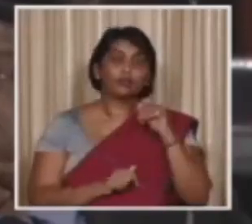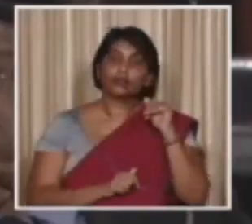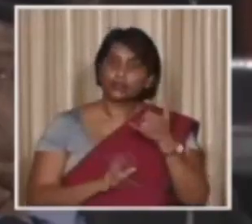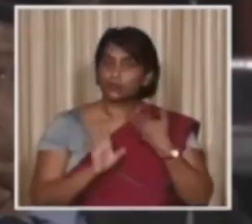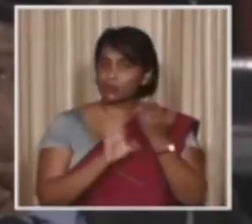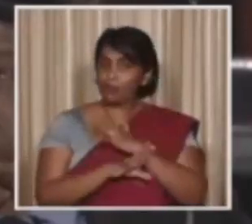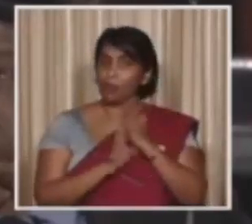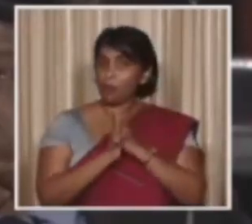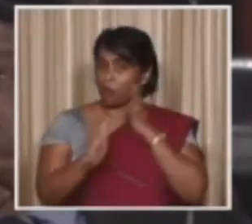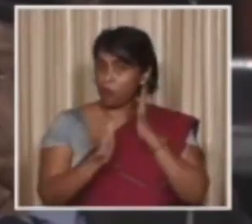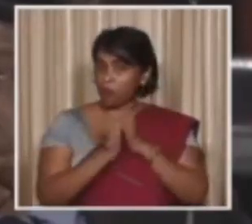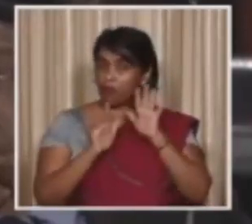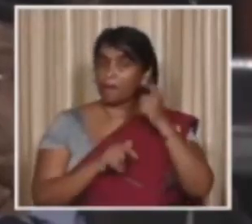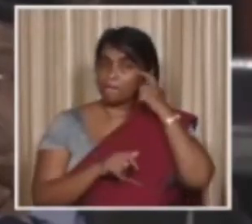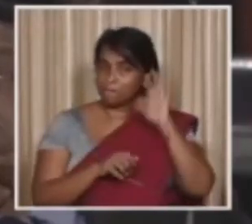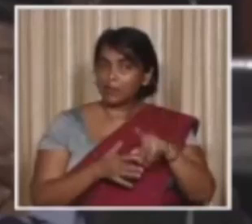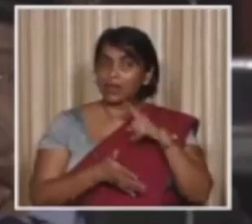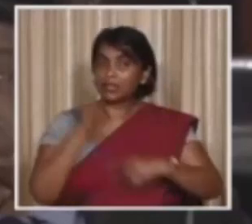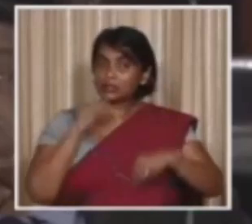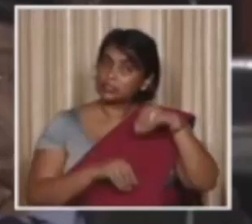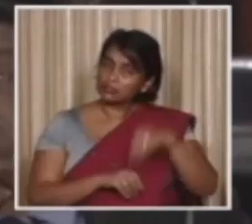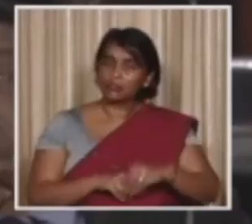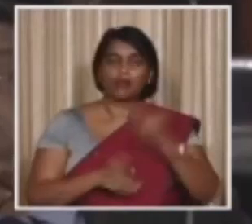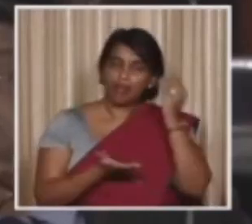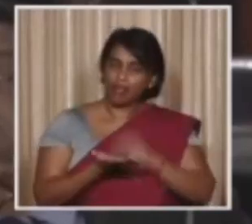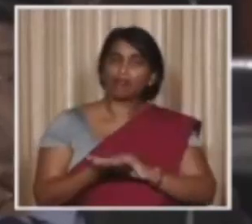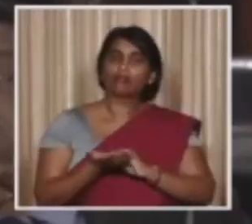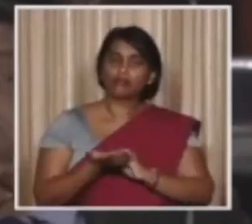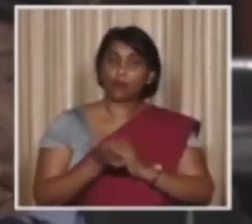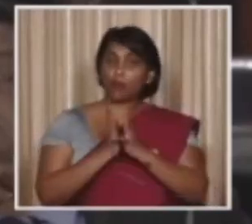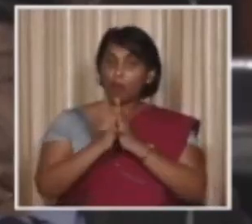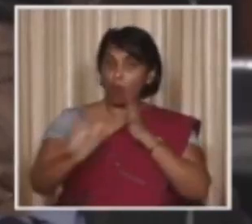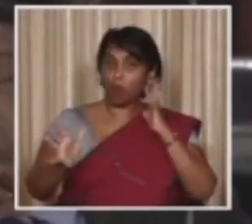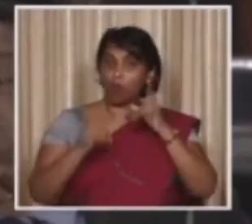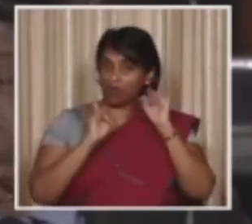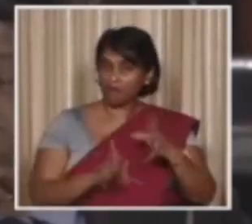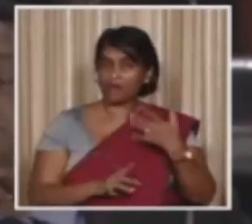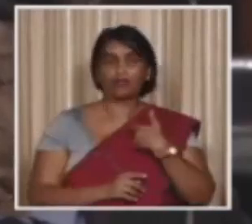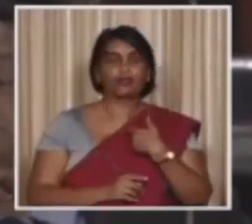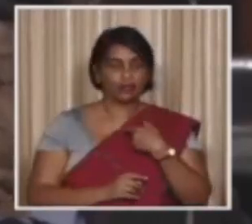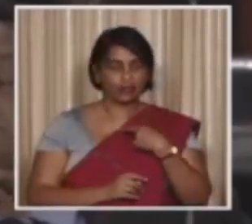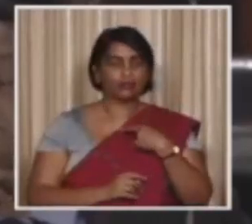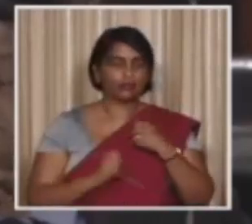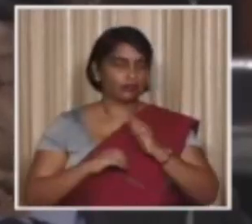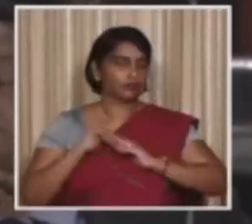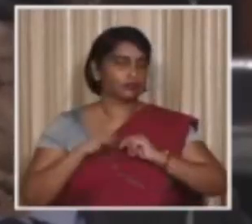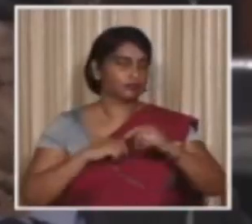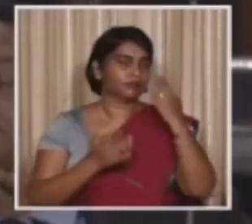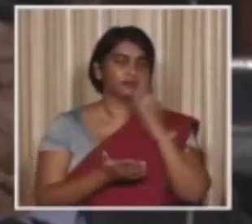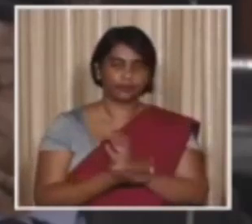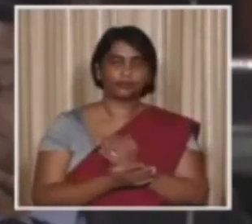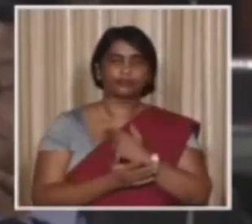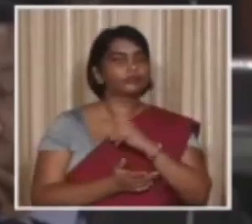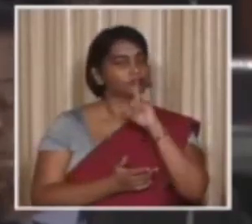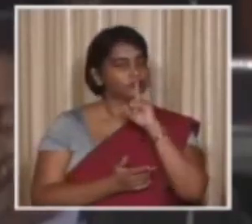පහුගිය කාලේ පෝලිං වල හිටපු අයත් බලන් ඉන්නවා ඡන්දයක් තියලා කොහොම හරි ආපහු පෝලිං වල හිටිය නිසා මේ යන ක්‍රමවේදේ නවත්තන්න. ඒ නිසා මම